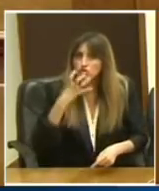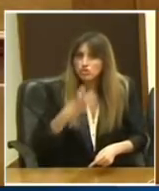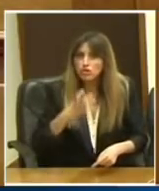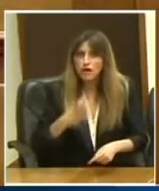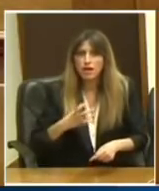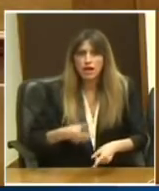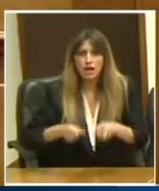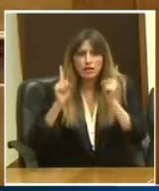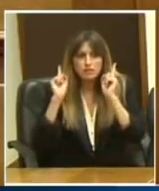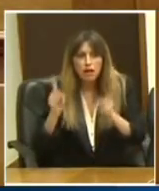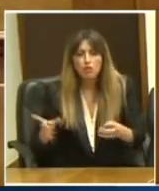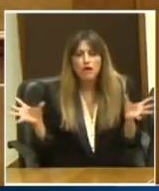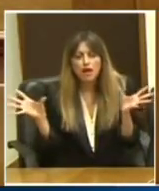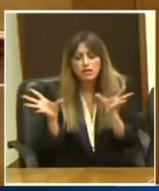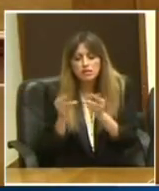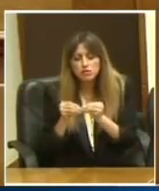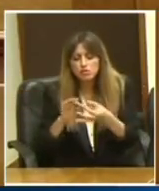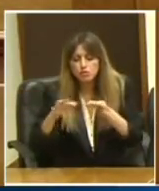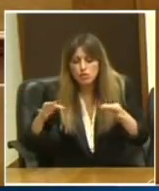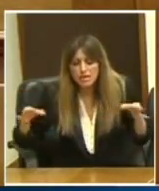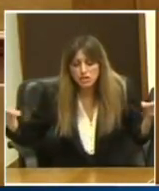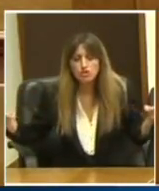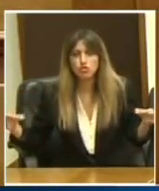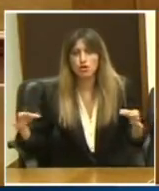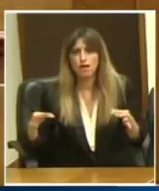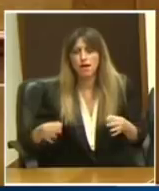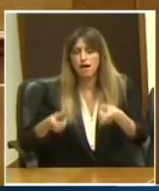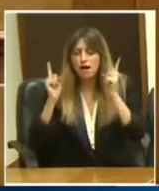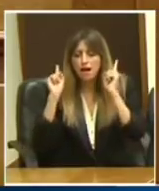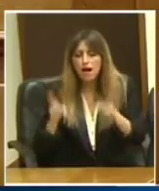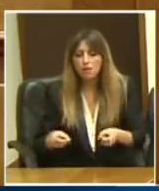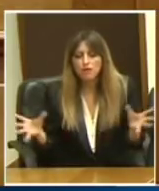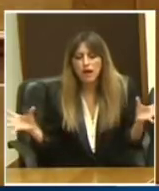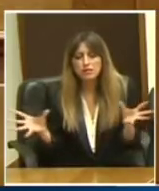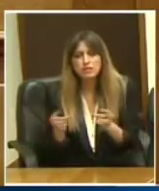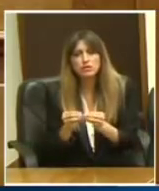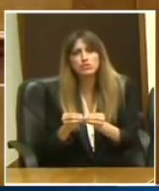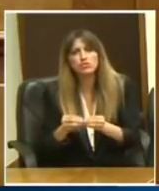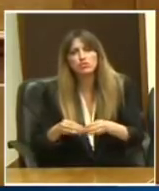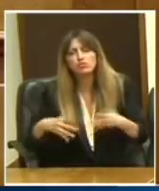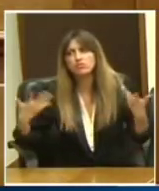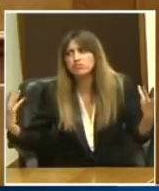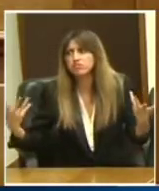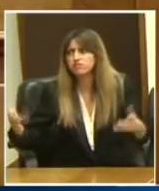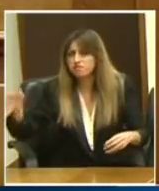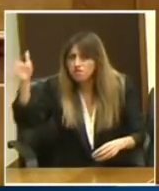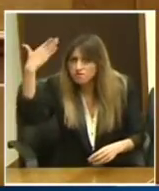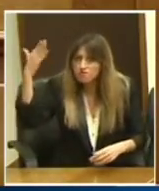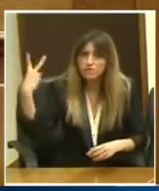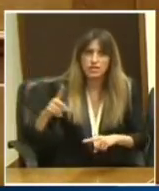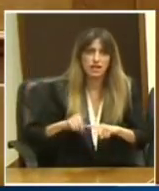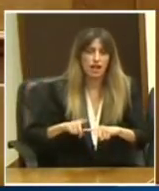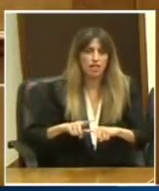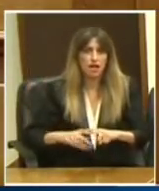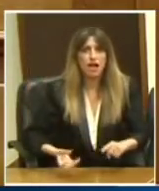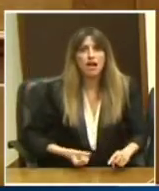αποφάσεις και ιστορικού χαρακτήρα γεγονότα, και αισθάνομαι ότι τούτες ημέρες είναι μέρος αυτών των στιγμών